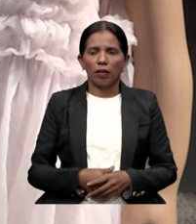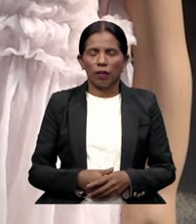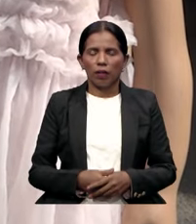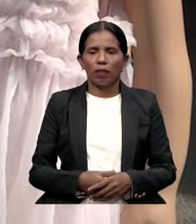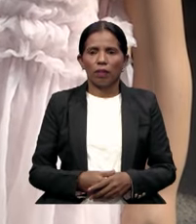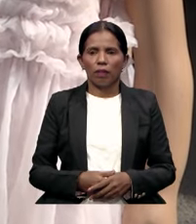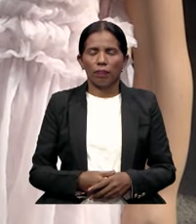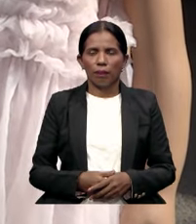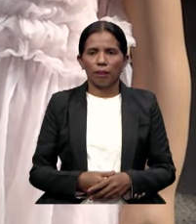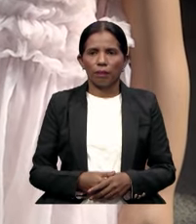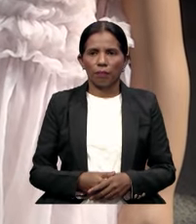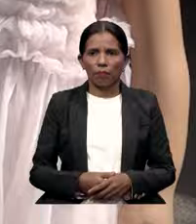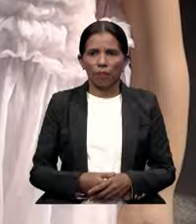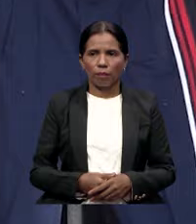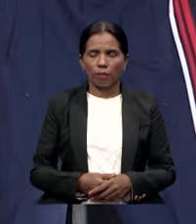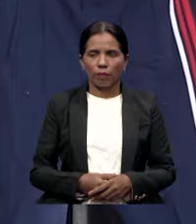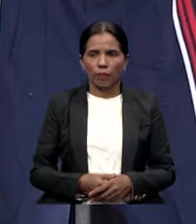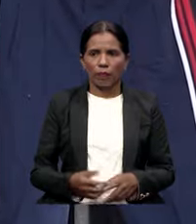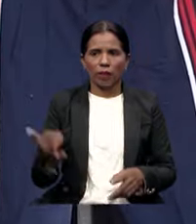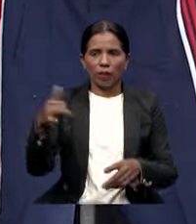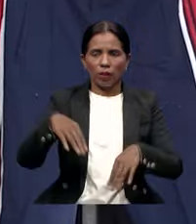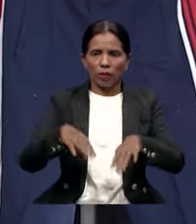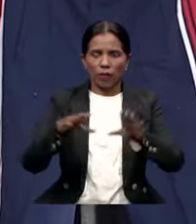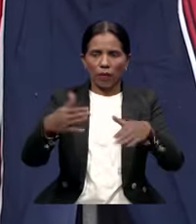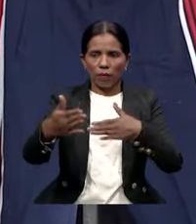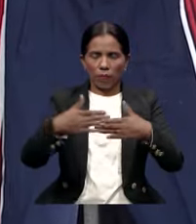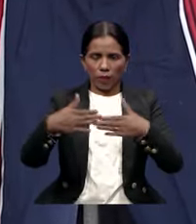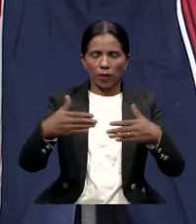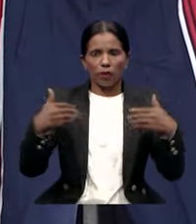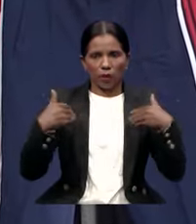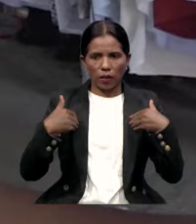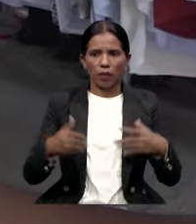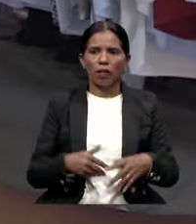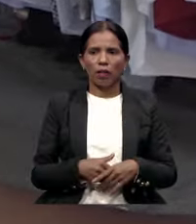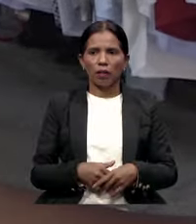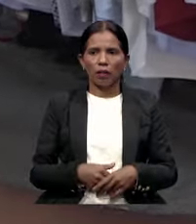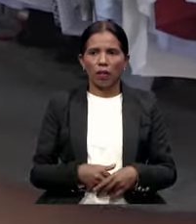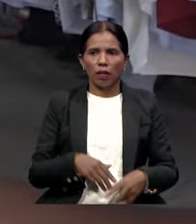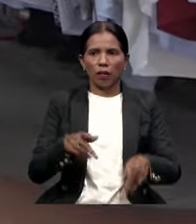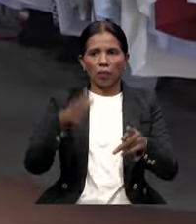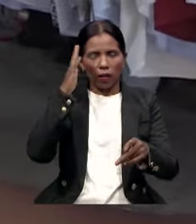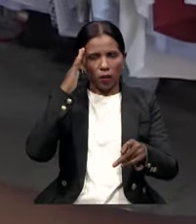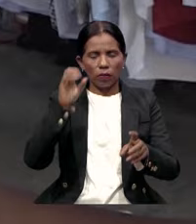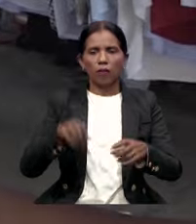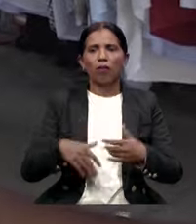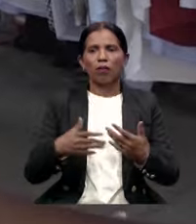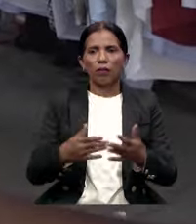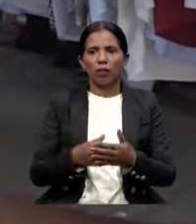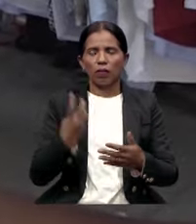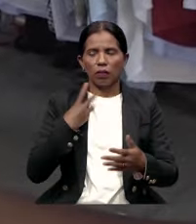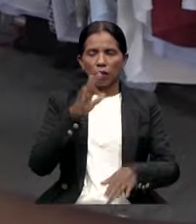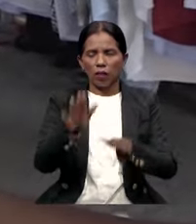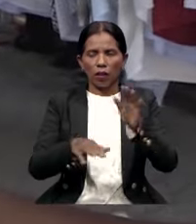sirne ta hasa sirka hasa fa besi iha tiana eman Ema bal hanuk nusa duke besi tel